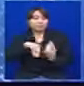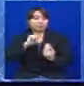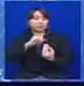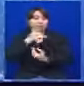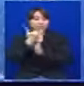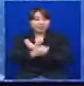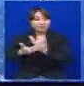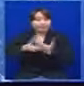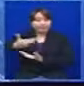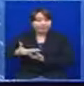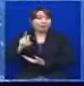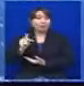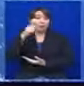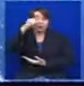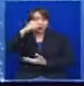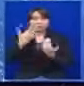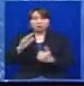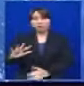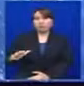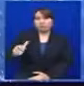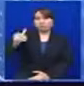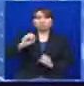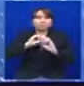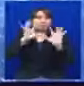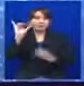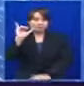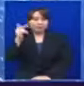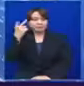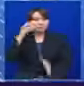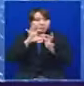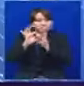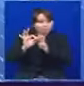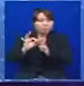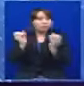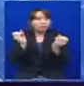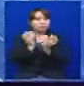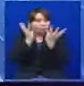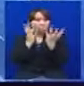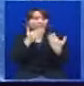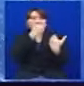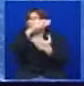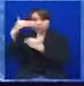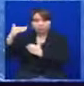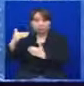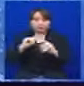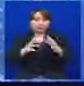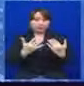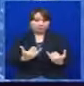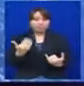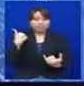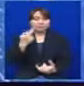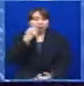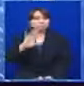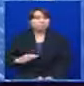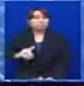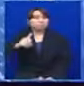เทศคู่ค้าหลักๆของไทยยังฟื้นตัวไม่ชัดเจนก็ทำให้มีความกังวลกันว่าจะกระทบต่อภาคการส่งออกแต่ว่าล่าสุดมีสัญญ